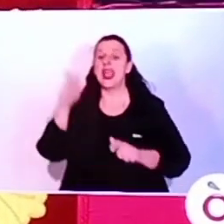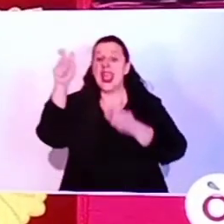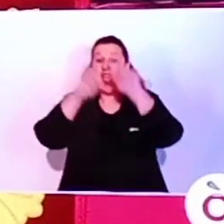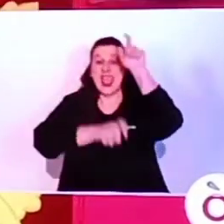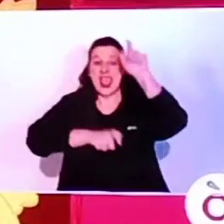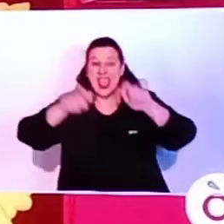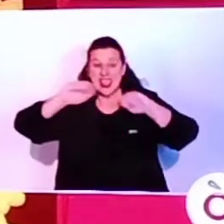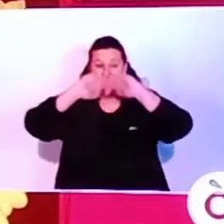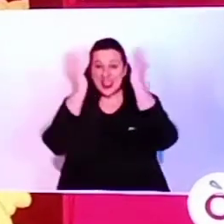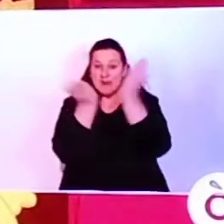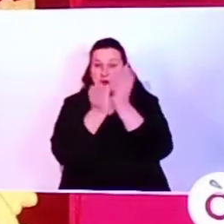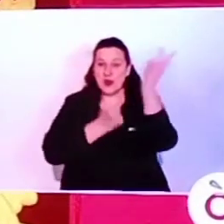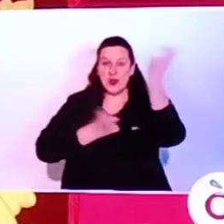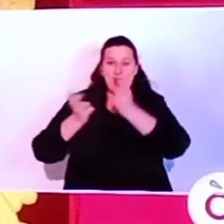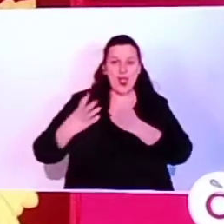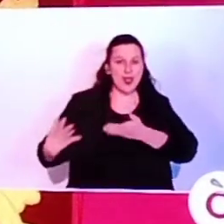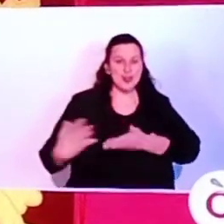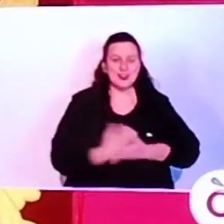De tot el món!